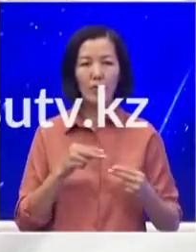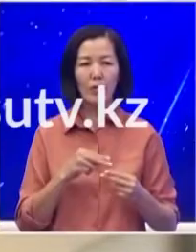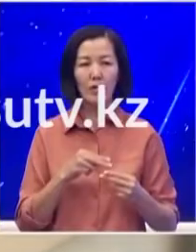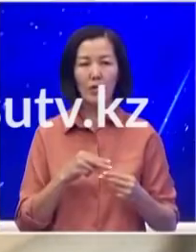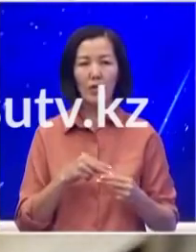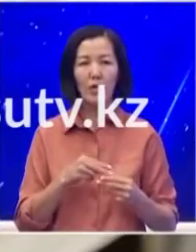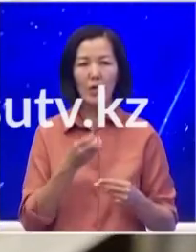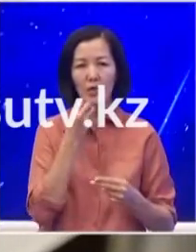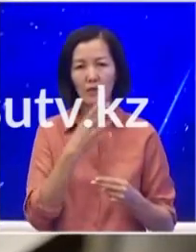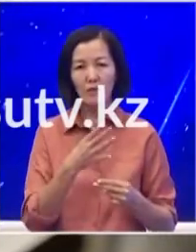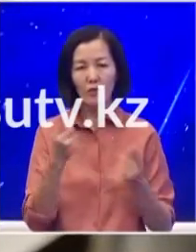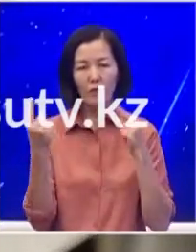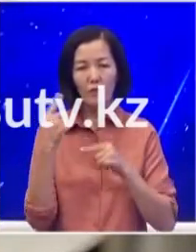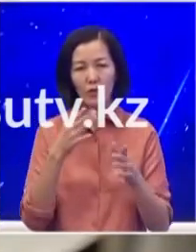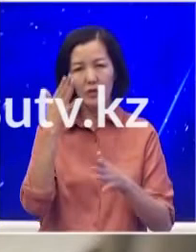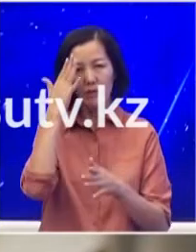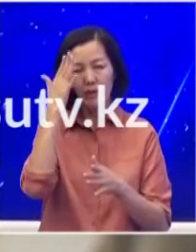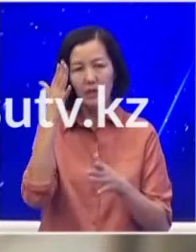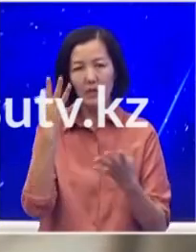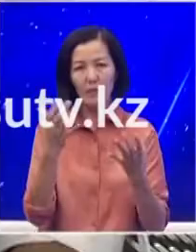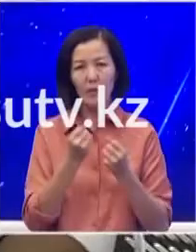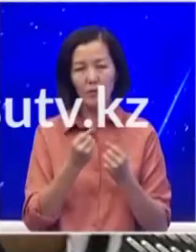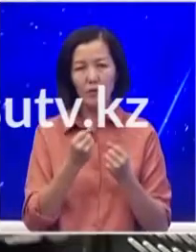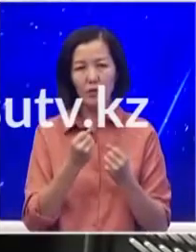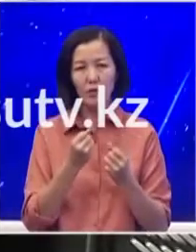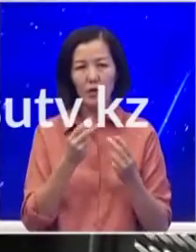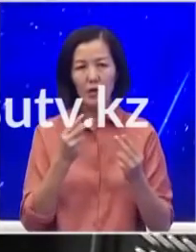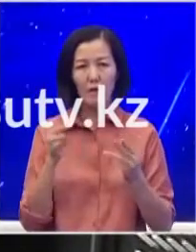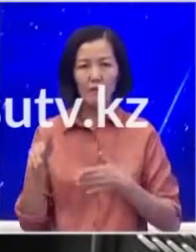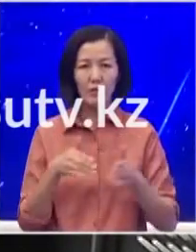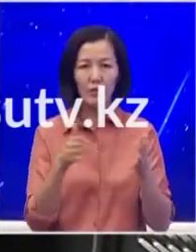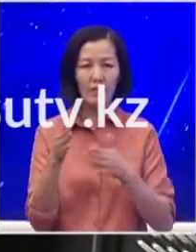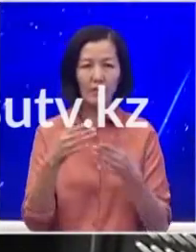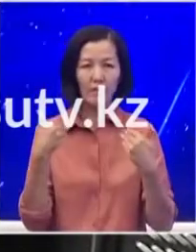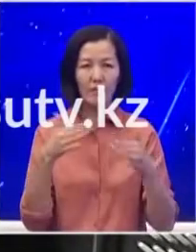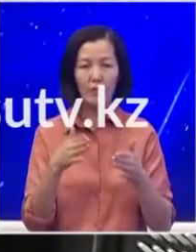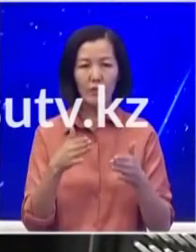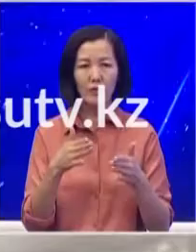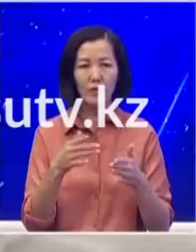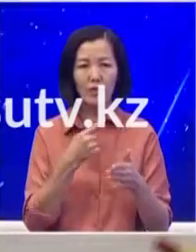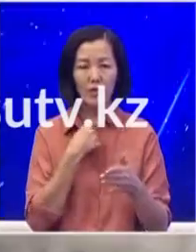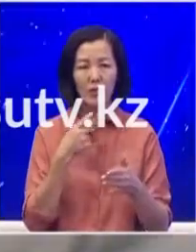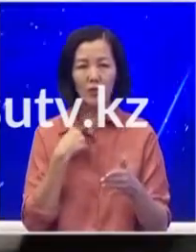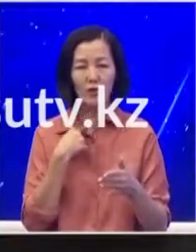повод раскрыть свой творческий потенциал и получить путевку в жизнь. Жарас Айткул – выпускник Талдыкурганского колледжа